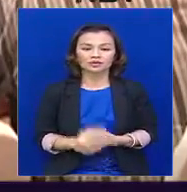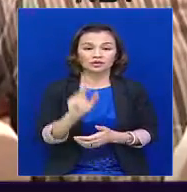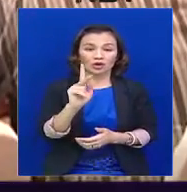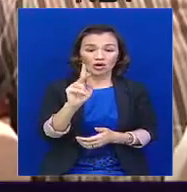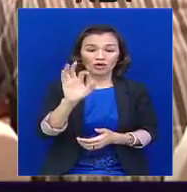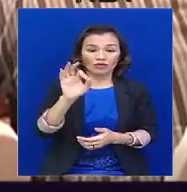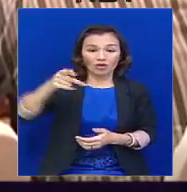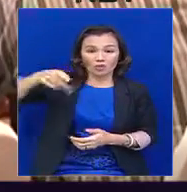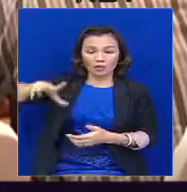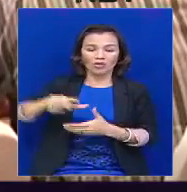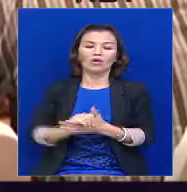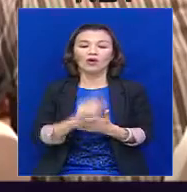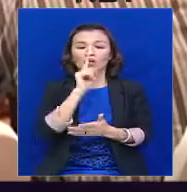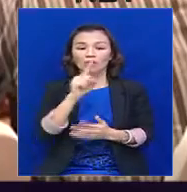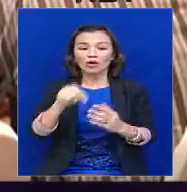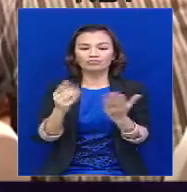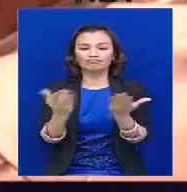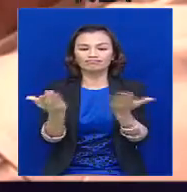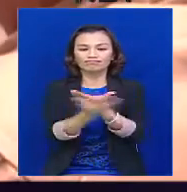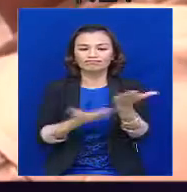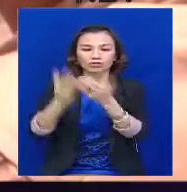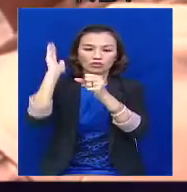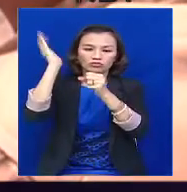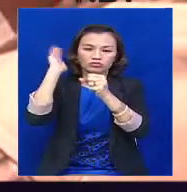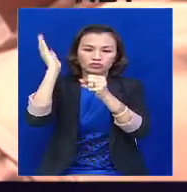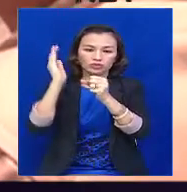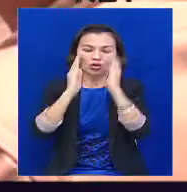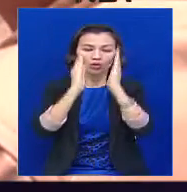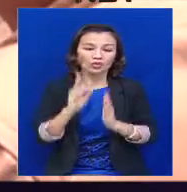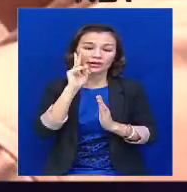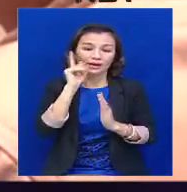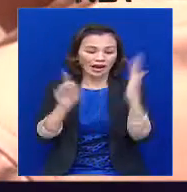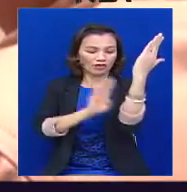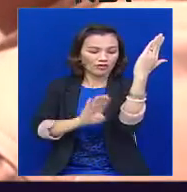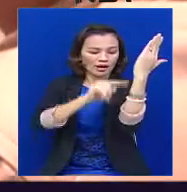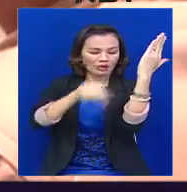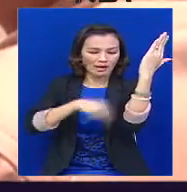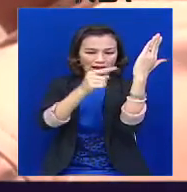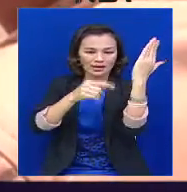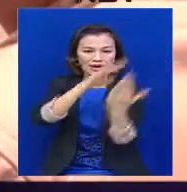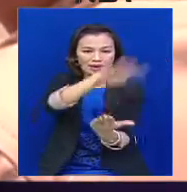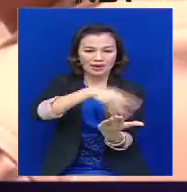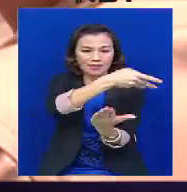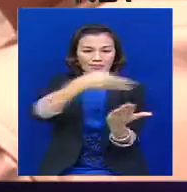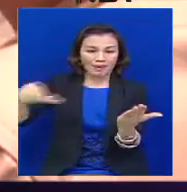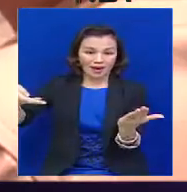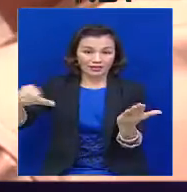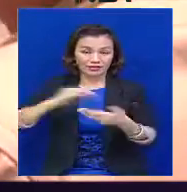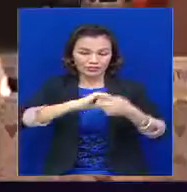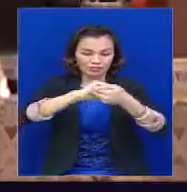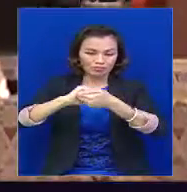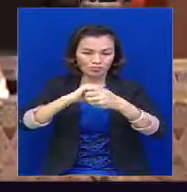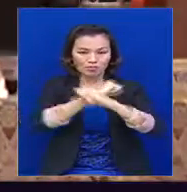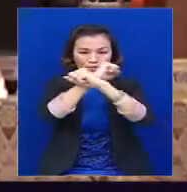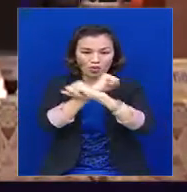แห่งประเทศไทยหรือว่ากฟผนะครับได้จัดสัมมนาผู้สื่อข่าว 5จังหวัดภาคใต้ฝั่งอ่าวไทยถึงมาตรการในการรับมือกรณีแหล่งขุดเจาะก๊าซธรรมชาติ